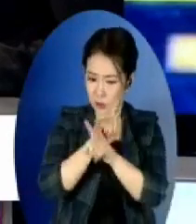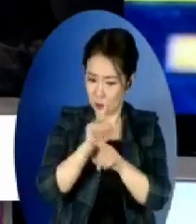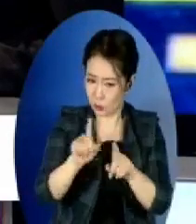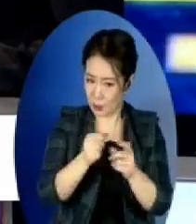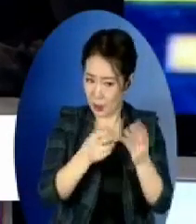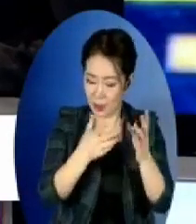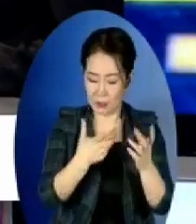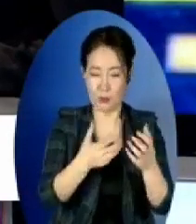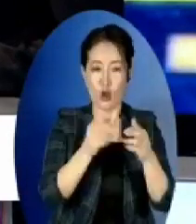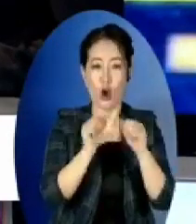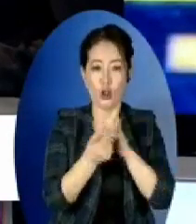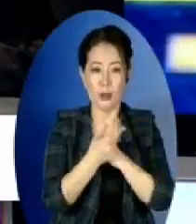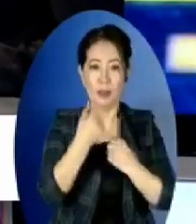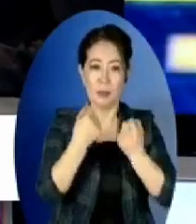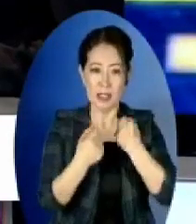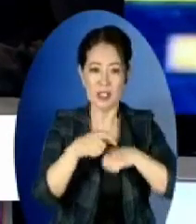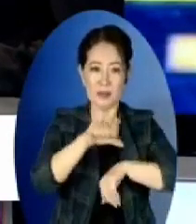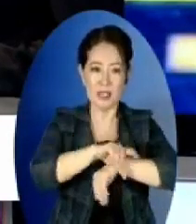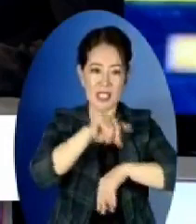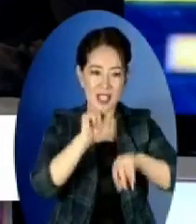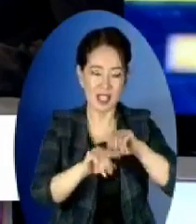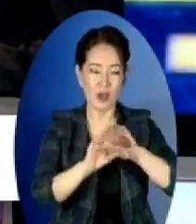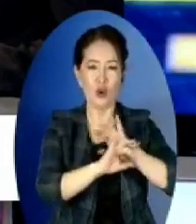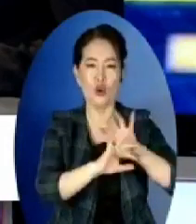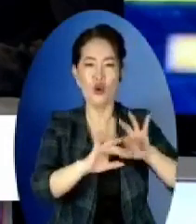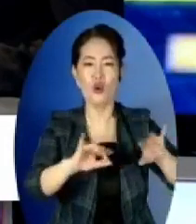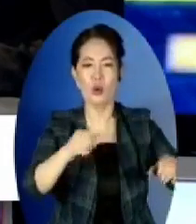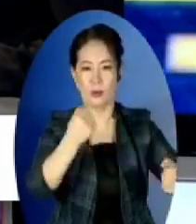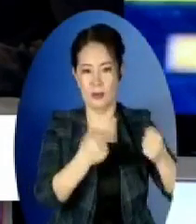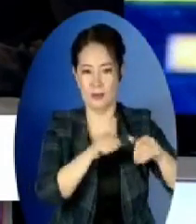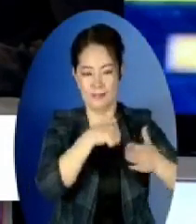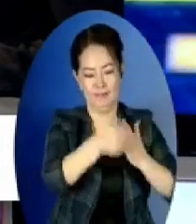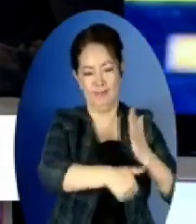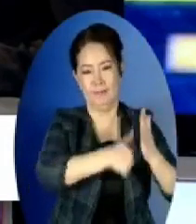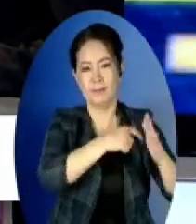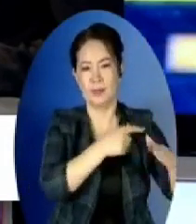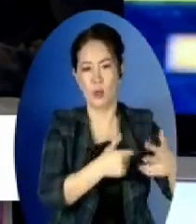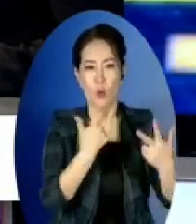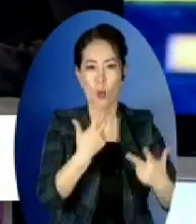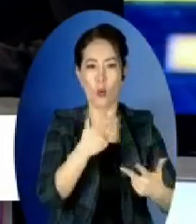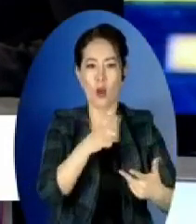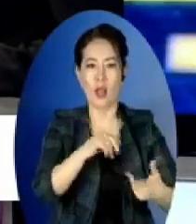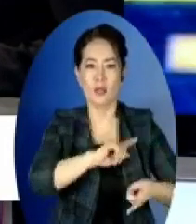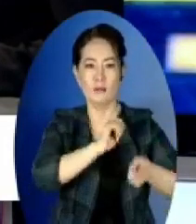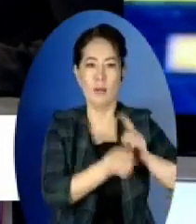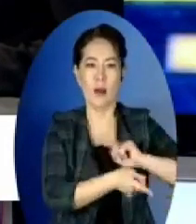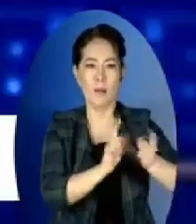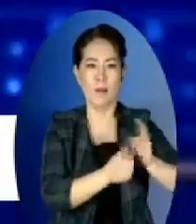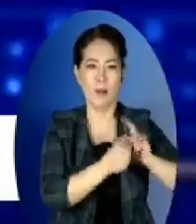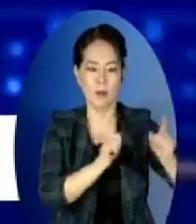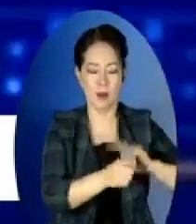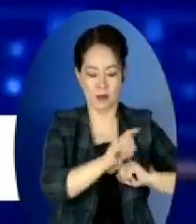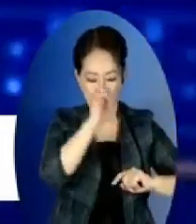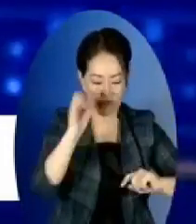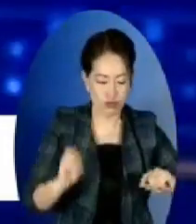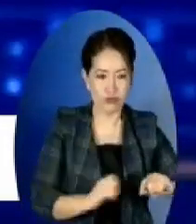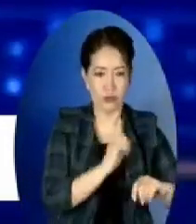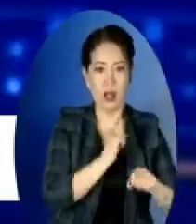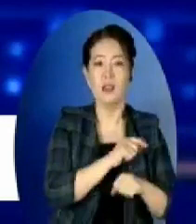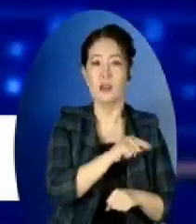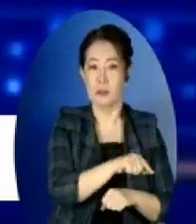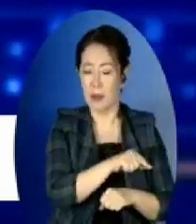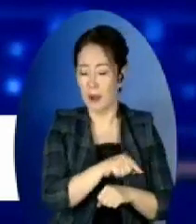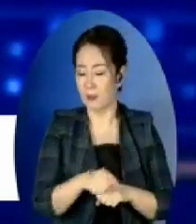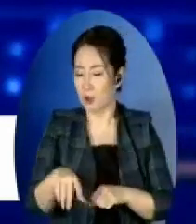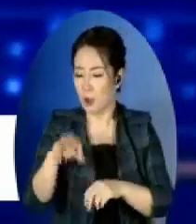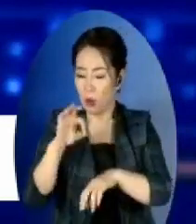яг онцгой байдлын машин мэрэгжлийн хяналт гээд бүхэл төрөл албатайхан бол бүр мөрлөхнөр 3 хилжэр бол өрөө гүцтгэж байгаа. Тэгэхээр бол одоо яг